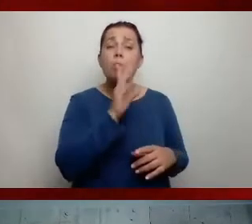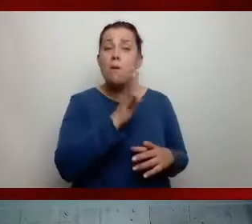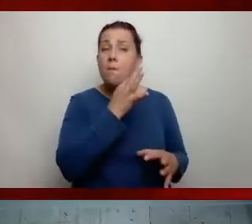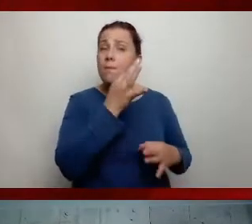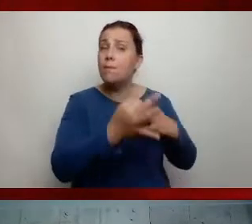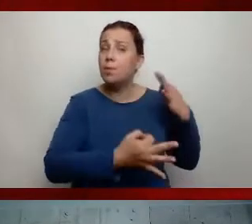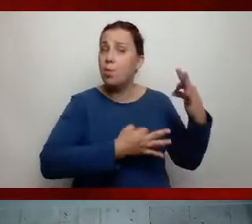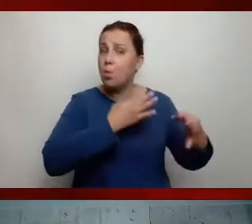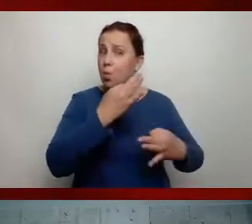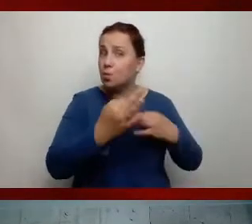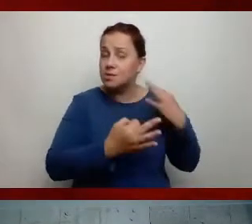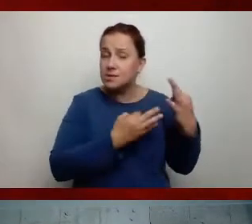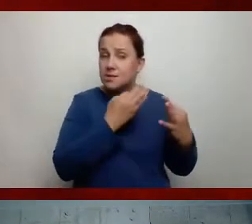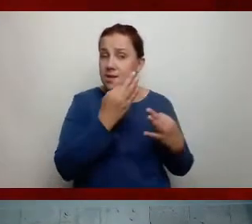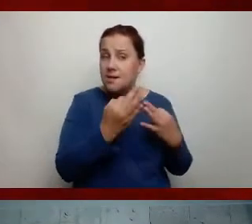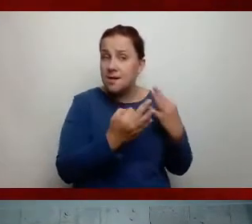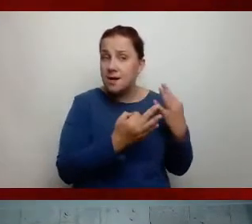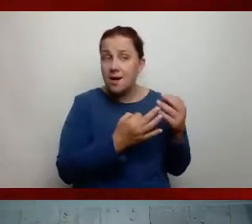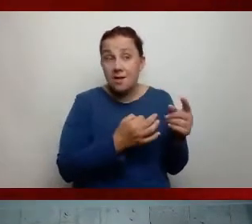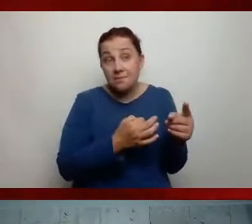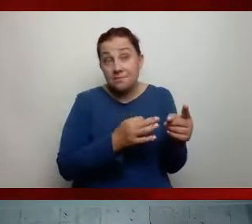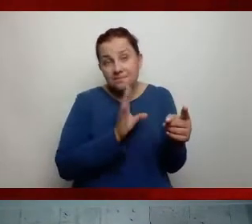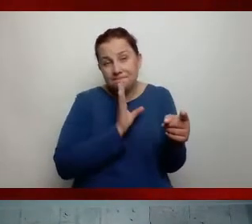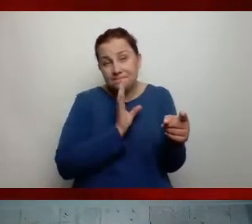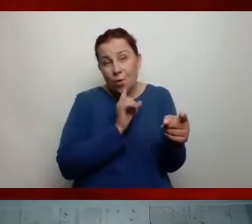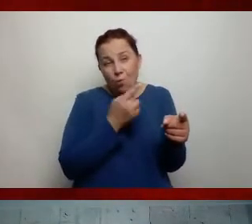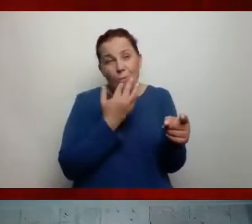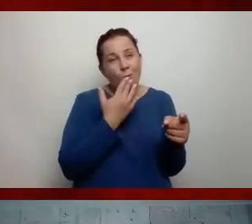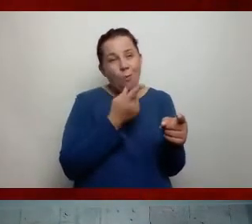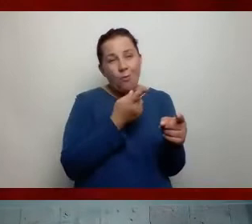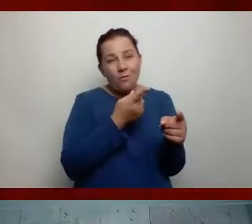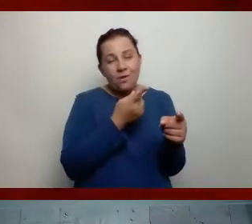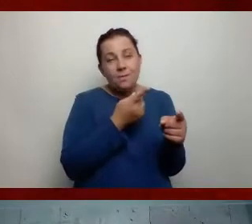w zamierzeniu według jego informacji jest